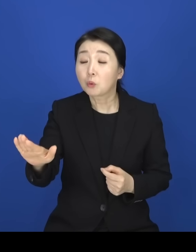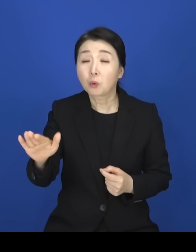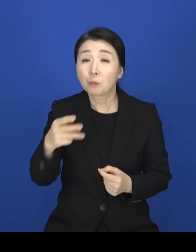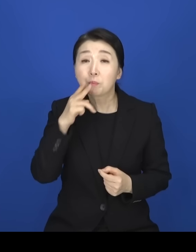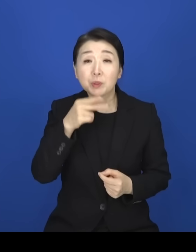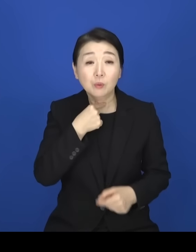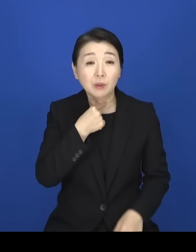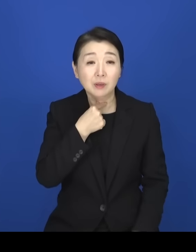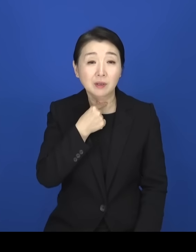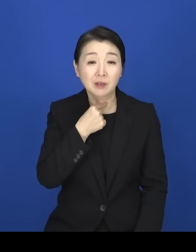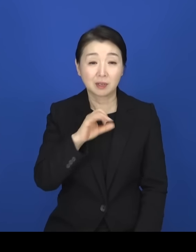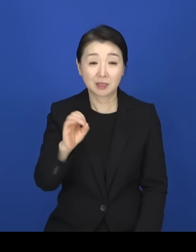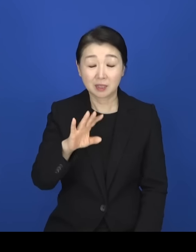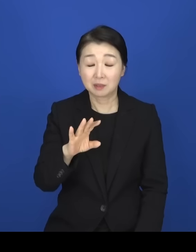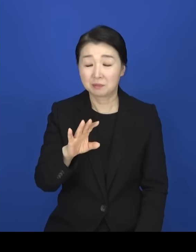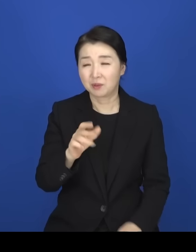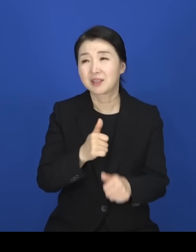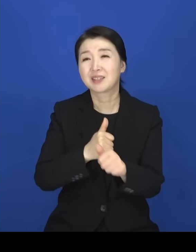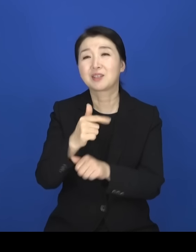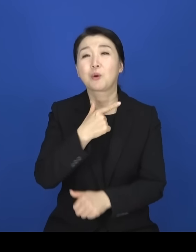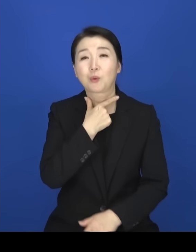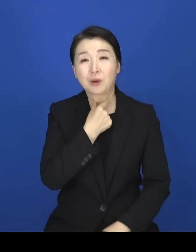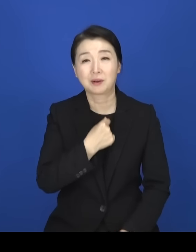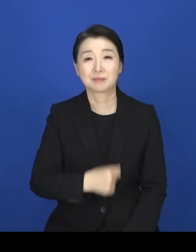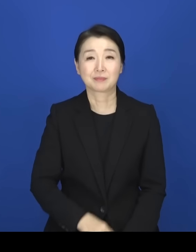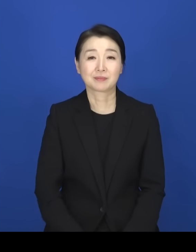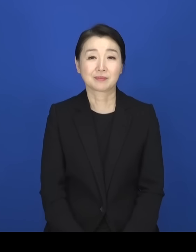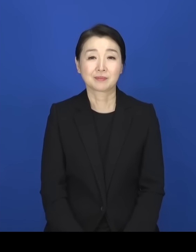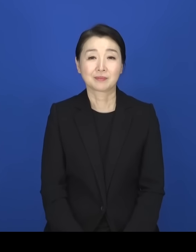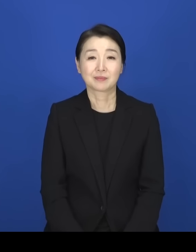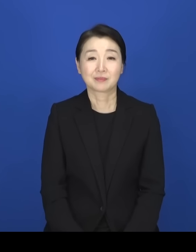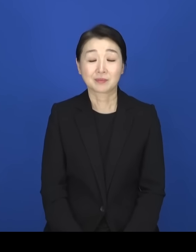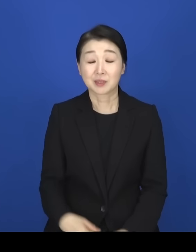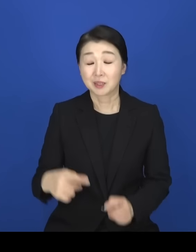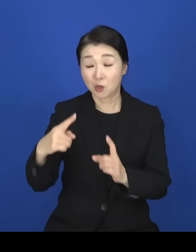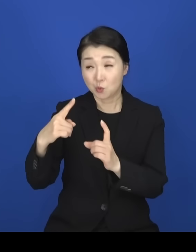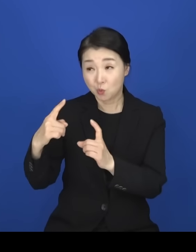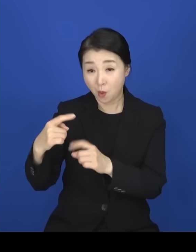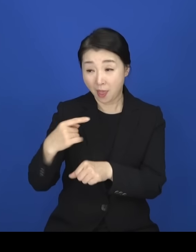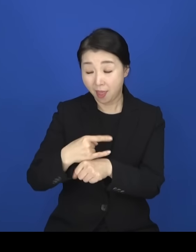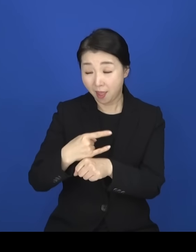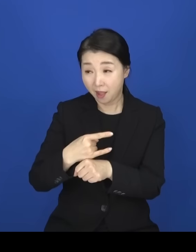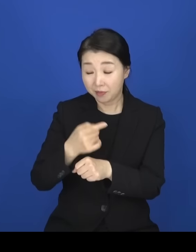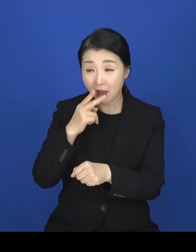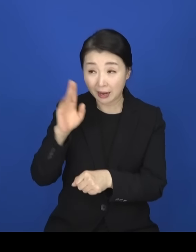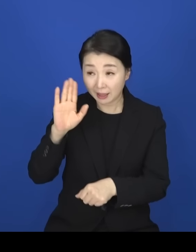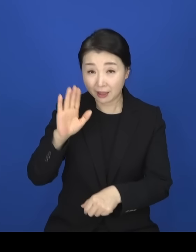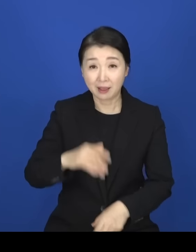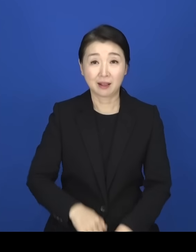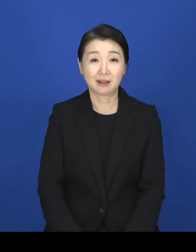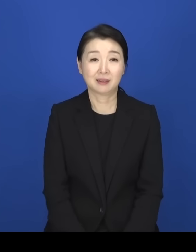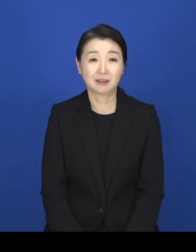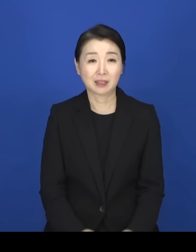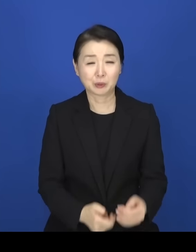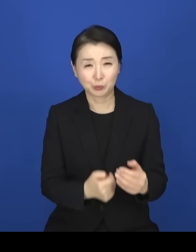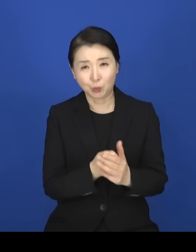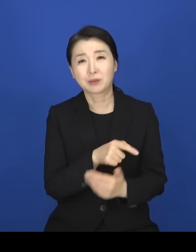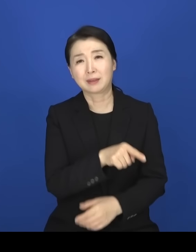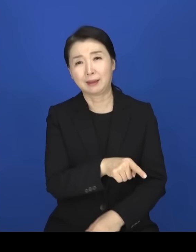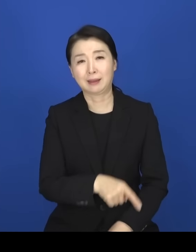싶어서? 일부러 이겨내려고요? 참는 일부러 이겨내려고? 유혹이 있어도 내가 안 핀다? 무섭다. 제가